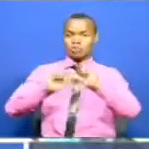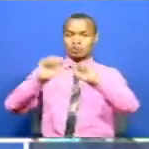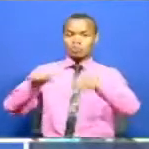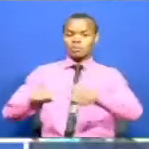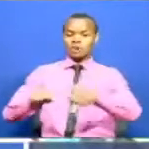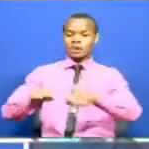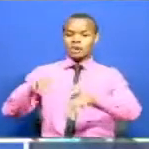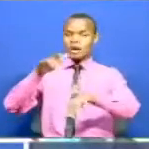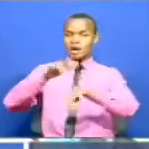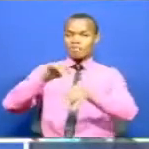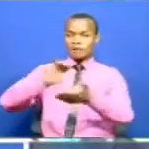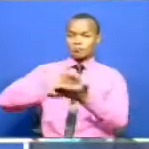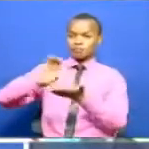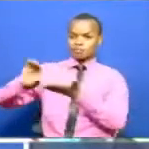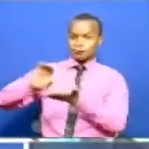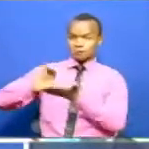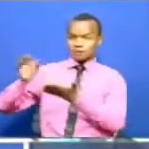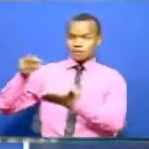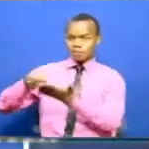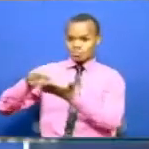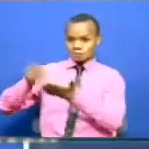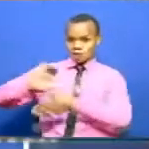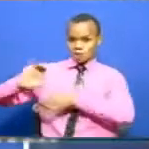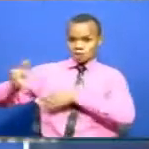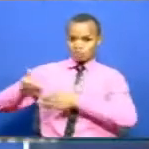ugavi wa fedha kwa kaunti.